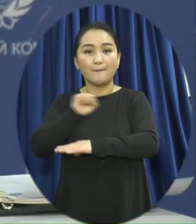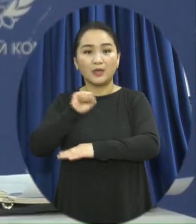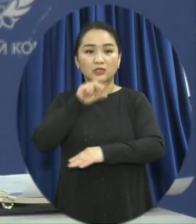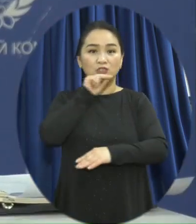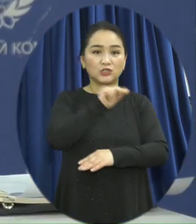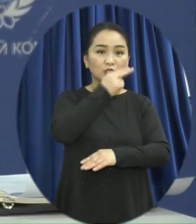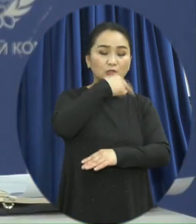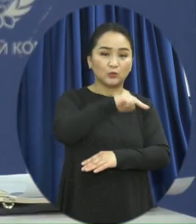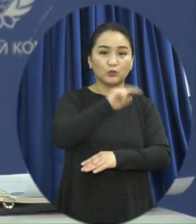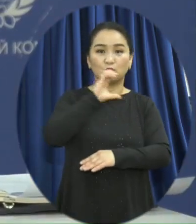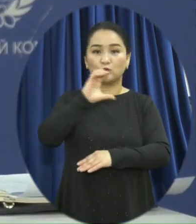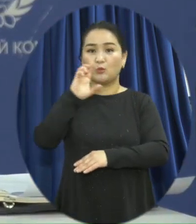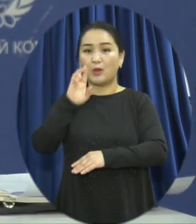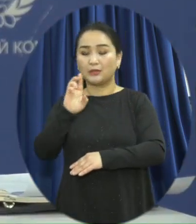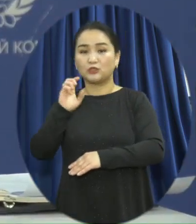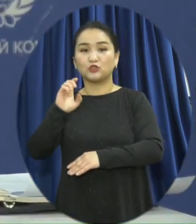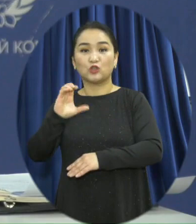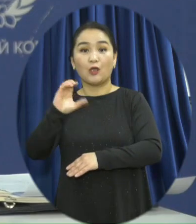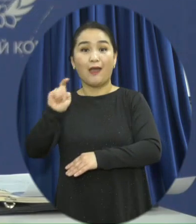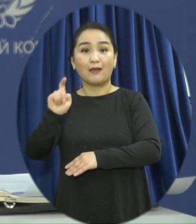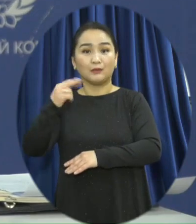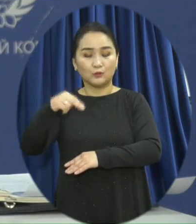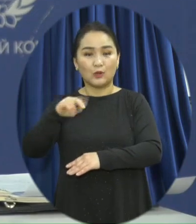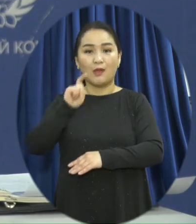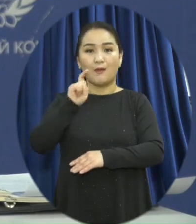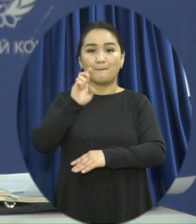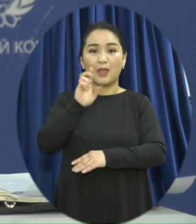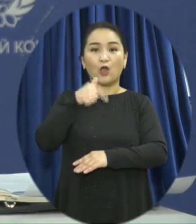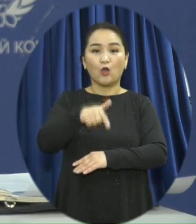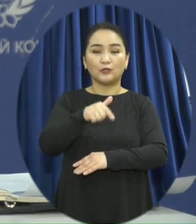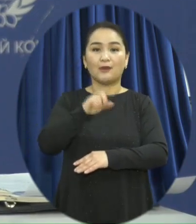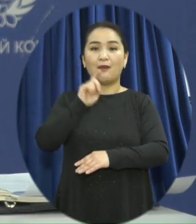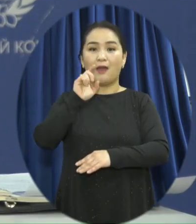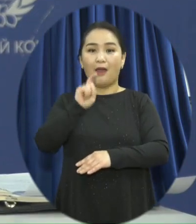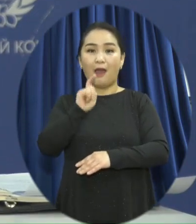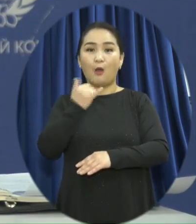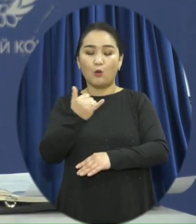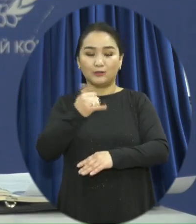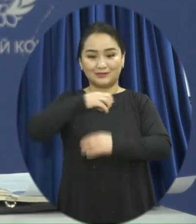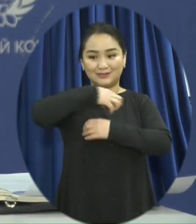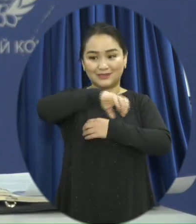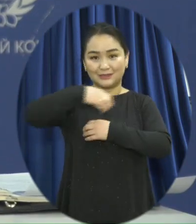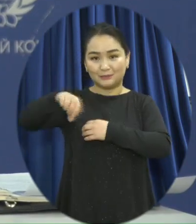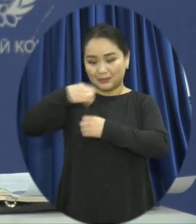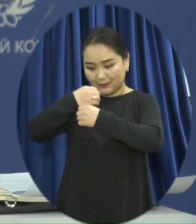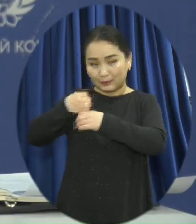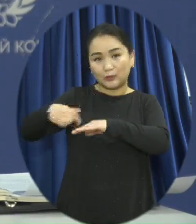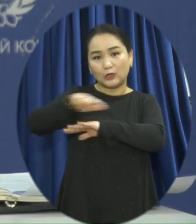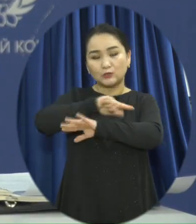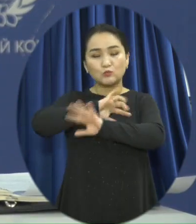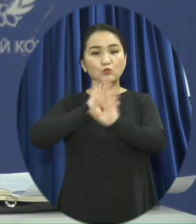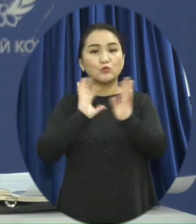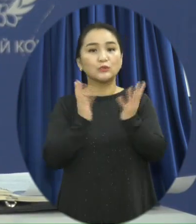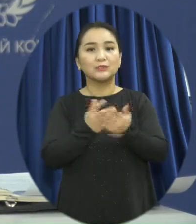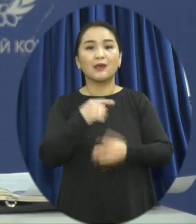Чингэлтэй Сэхбаатар, Сонгон Хайрхан, Баянгол, Хангуул, Баянзүрх дүүргийн салбар лабораториудад нийтдээ